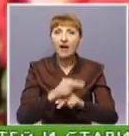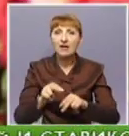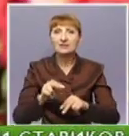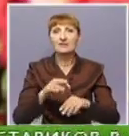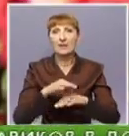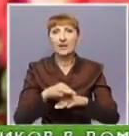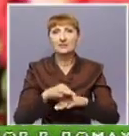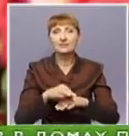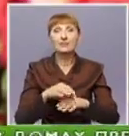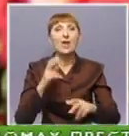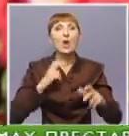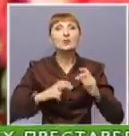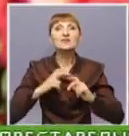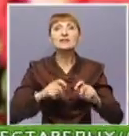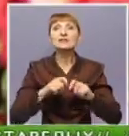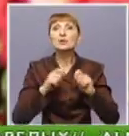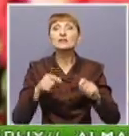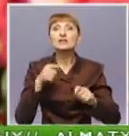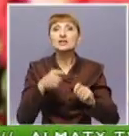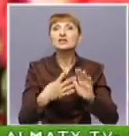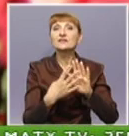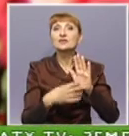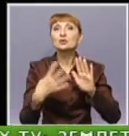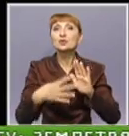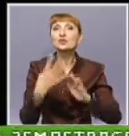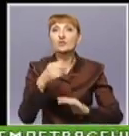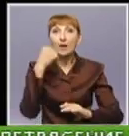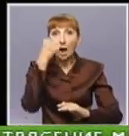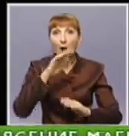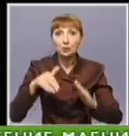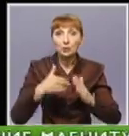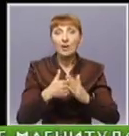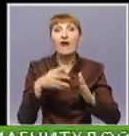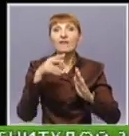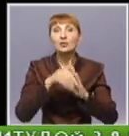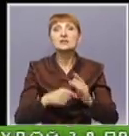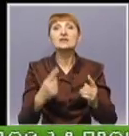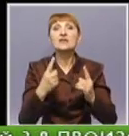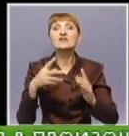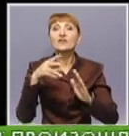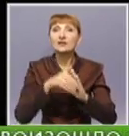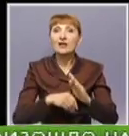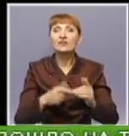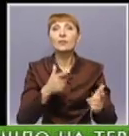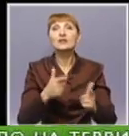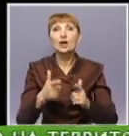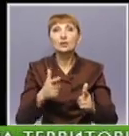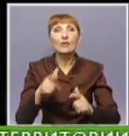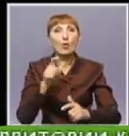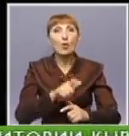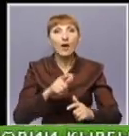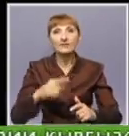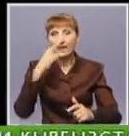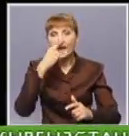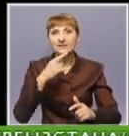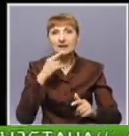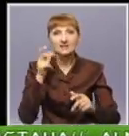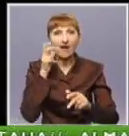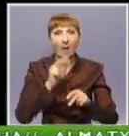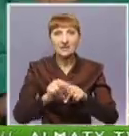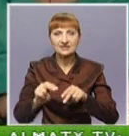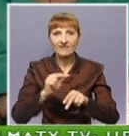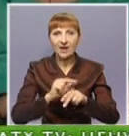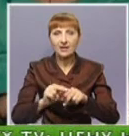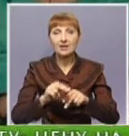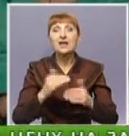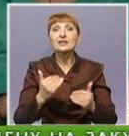процесса. Университет, созданный в 1944 году, вносит значимый вклад в подготовку кадров отечественного образования.